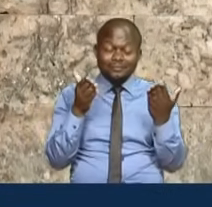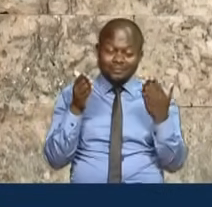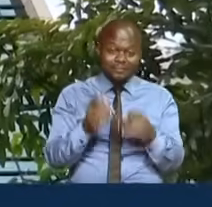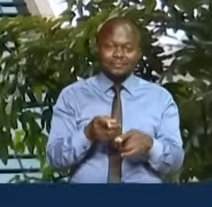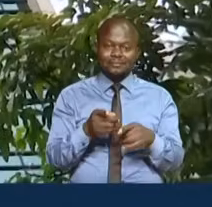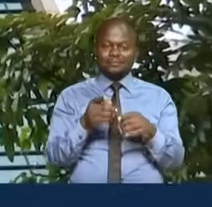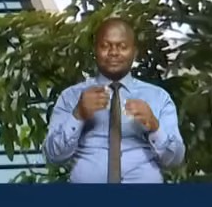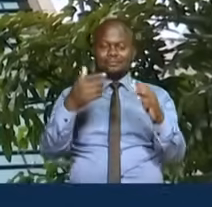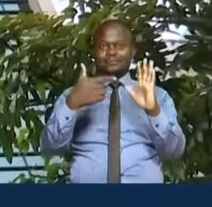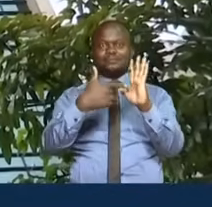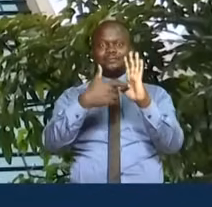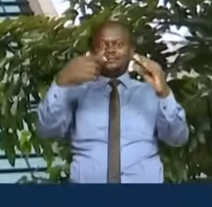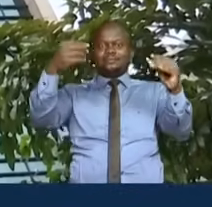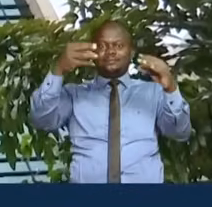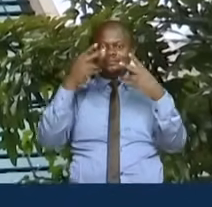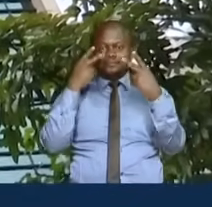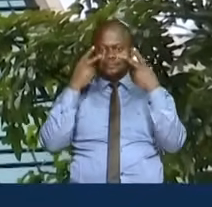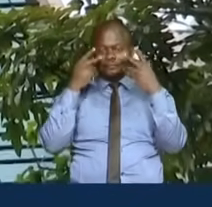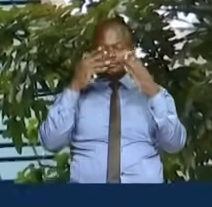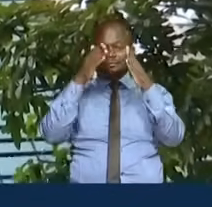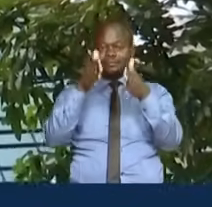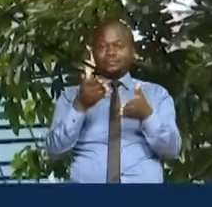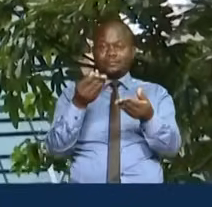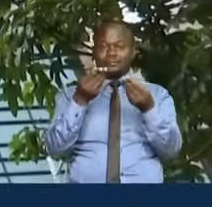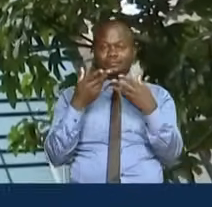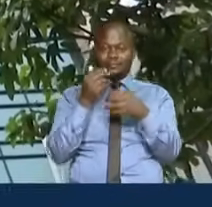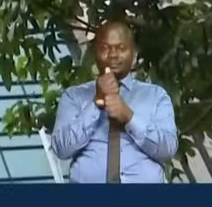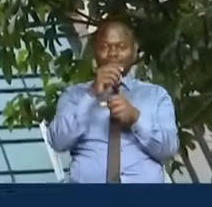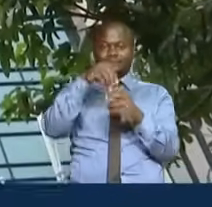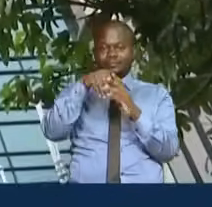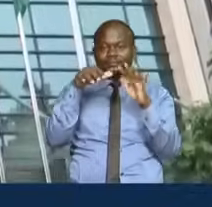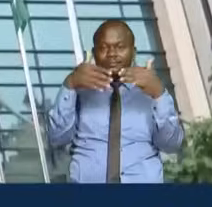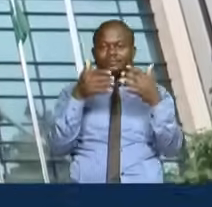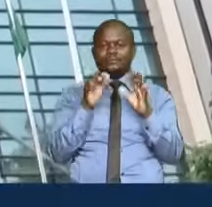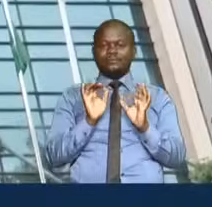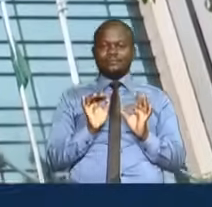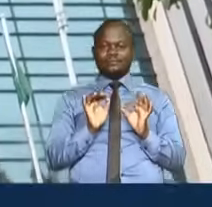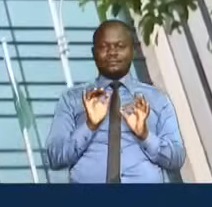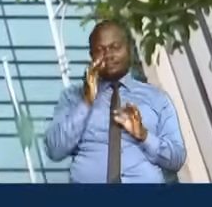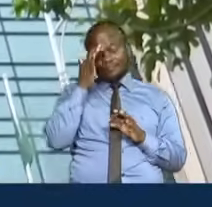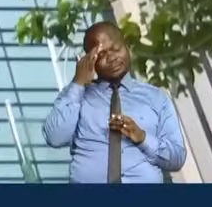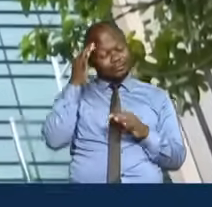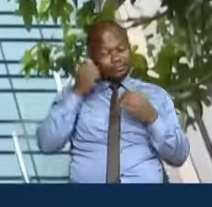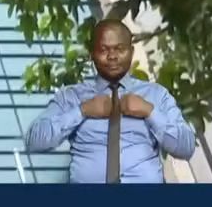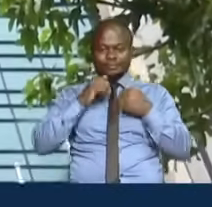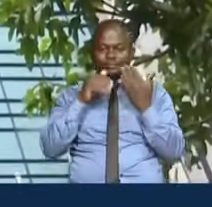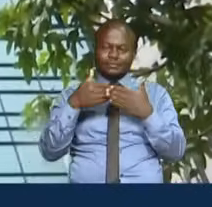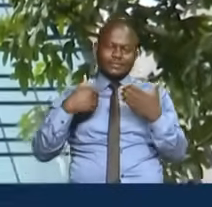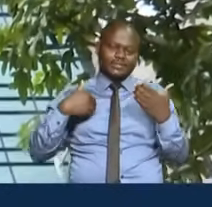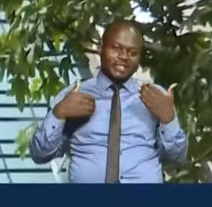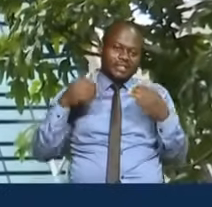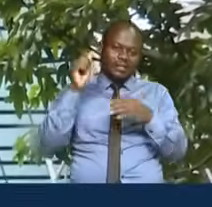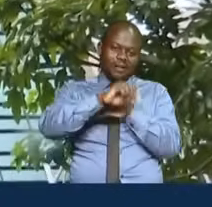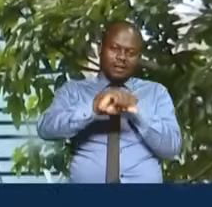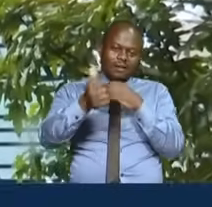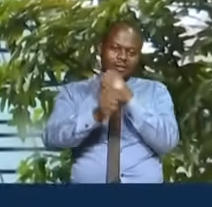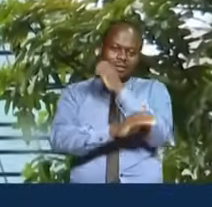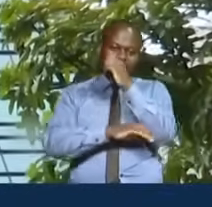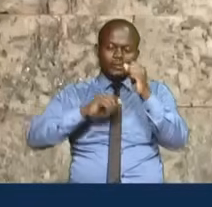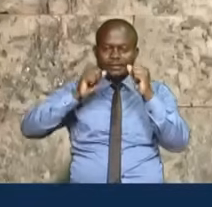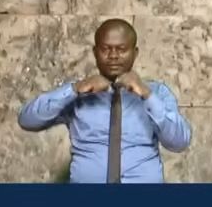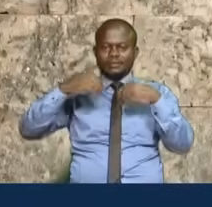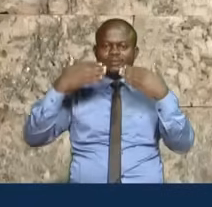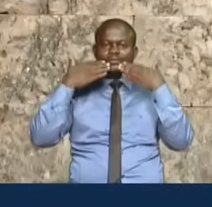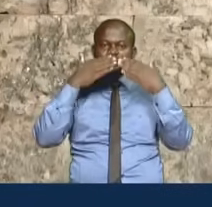igihamya kirigaragaza murareba inyubako twahawe yo gukoreramo ukuntu ari nziza. U Rwanda rero rwahize ibindi bihugu byahatanaga.